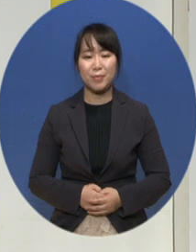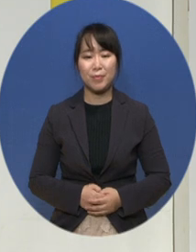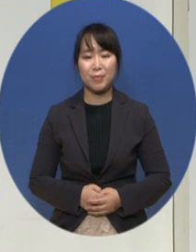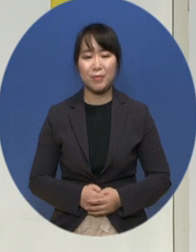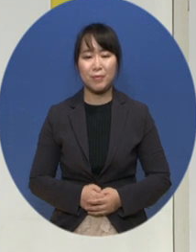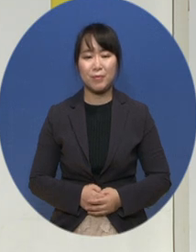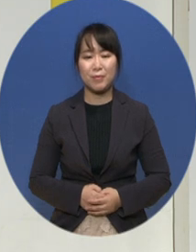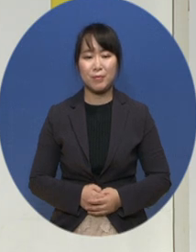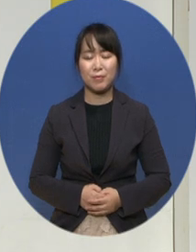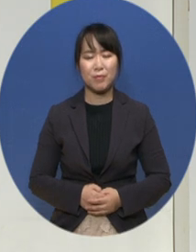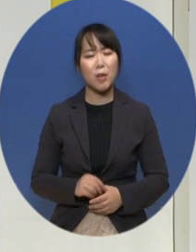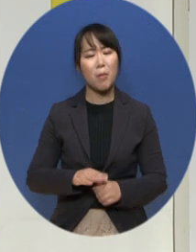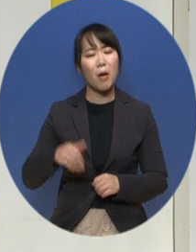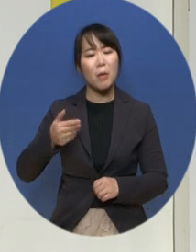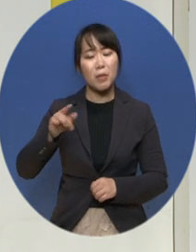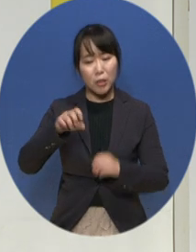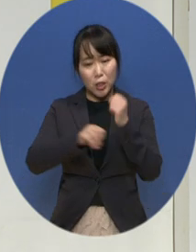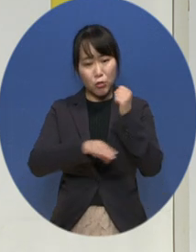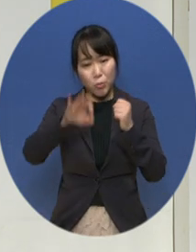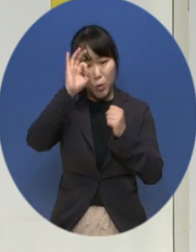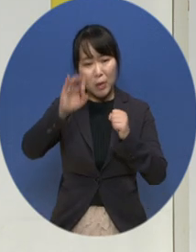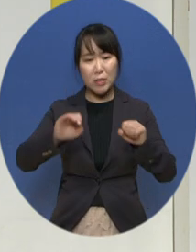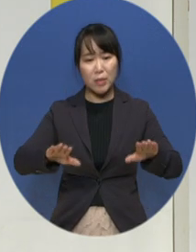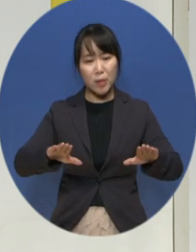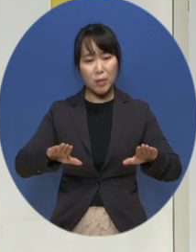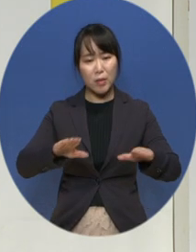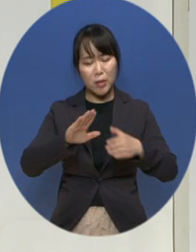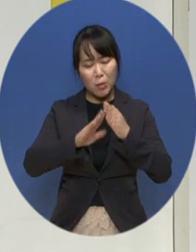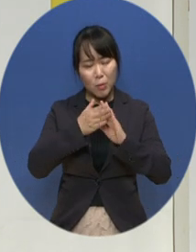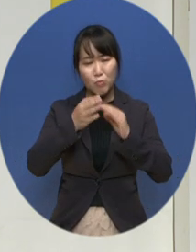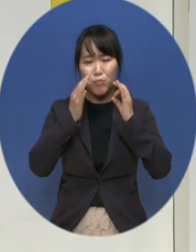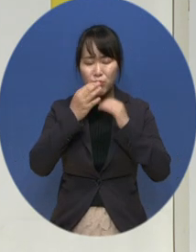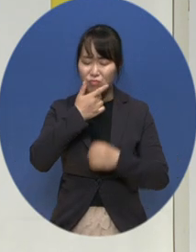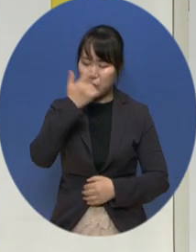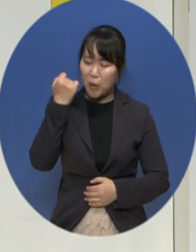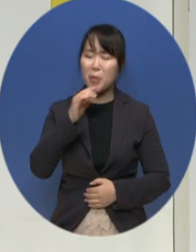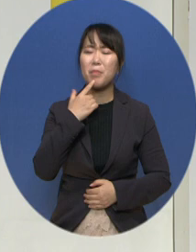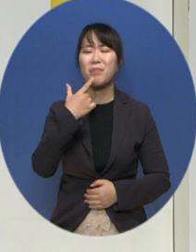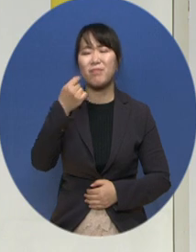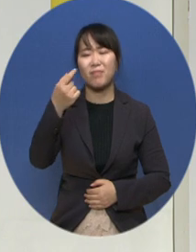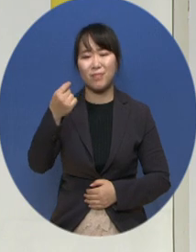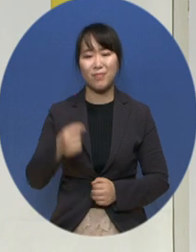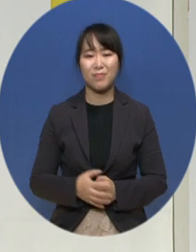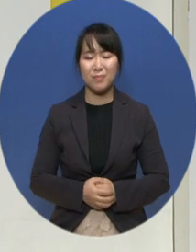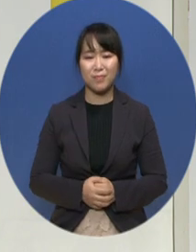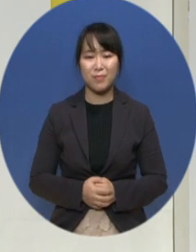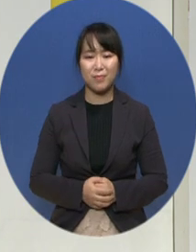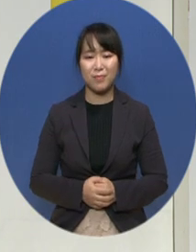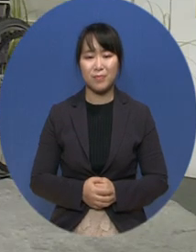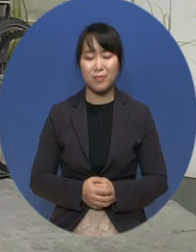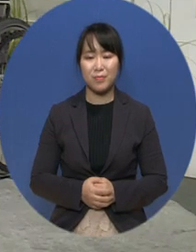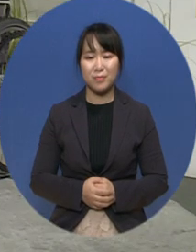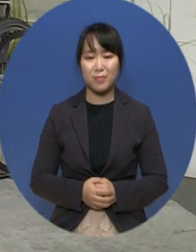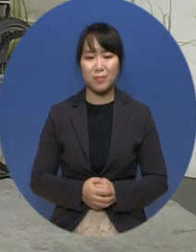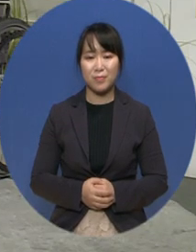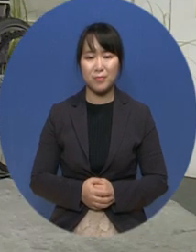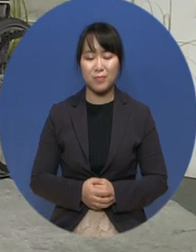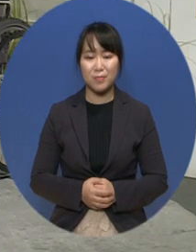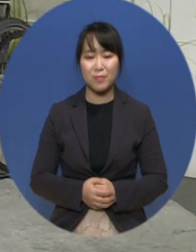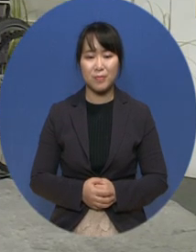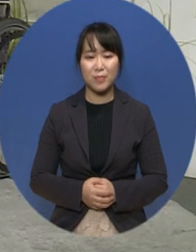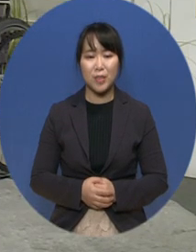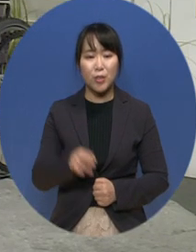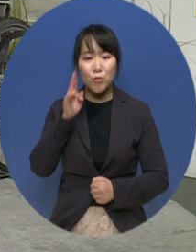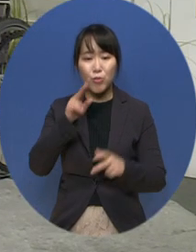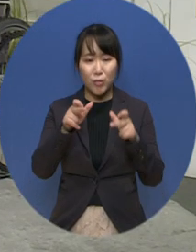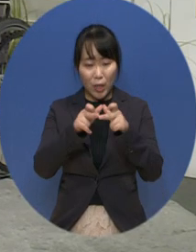그런 기준에 보면 아직도 총선 부족한게 사실입니다 아 사상이 그 중증 장애인이